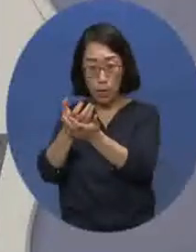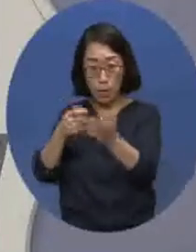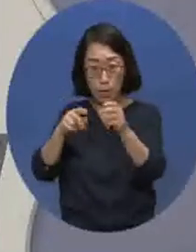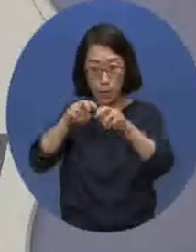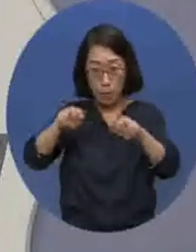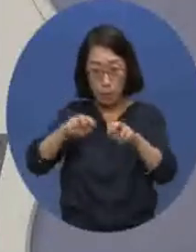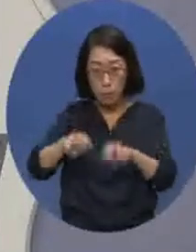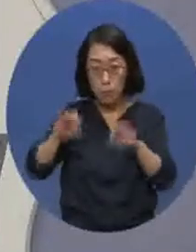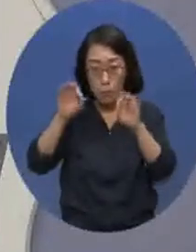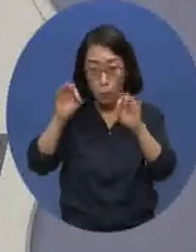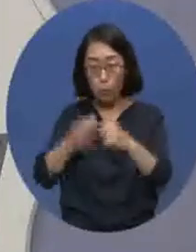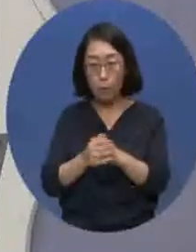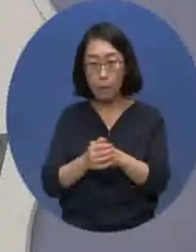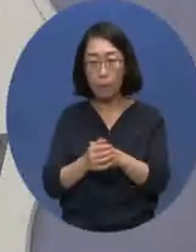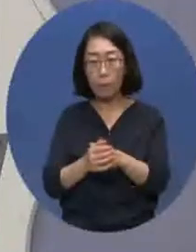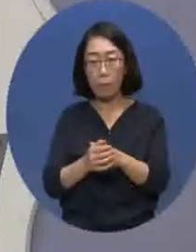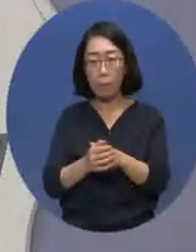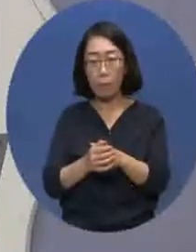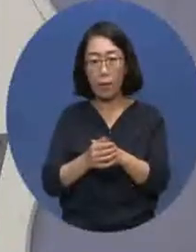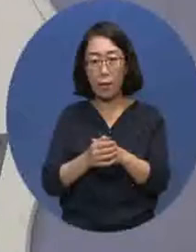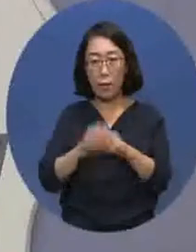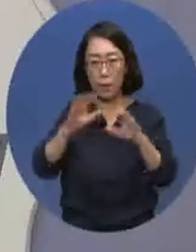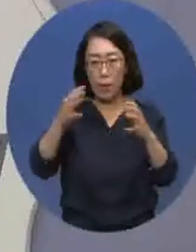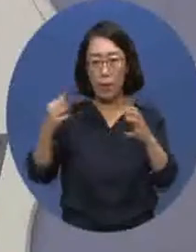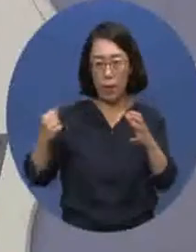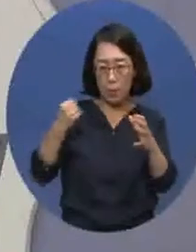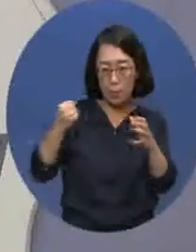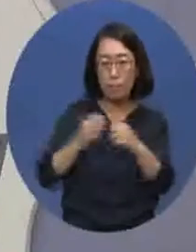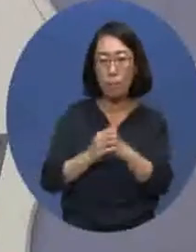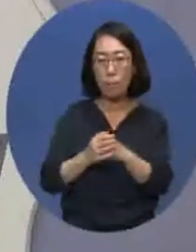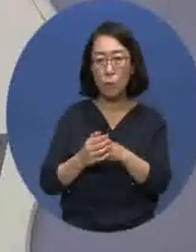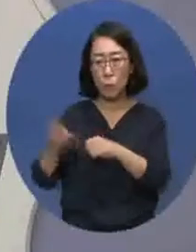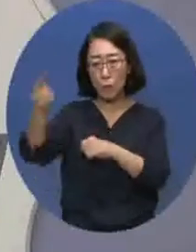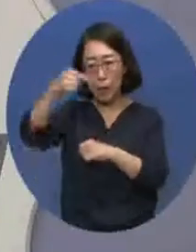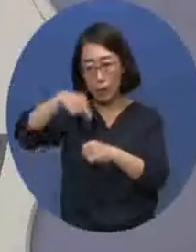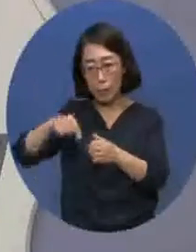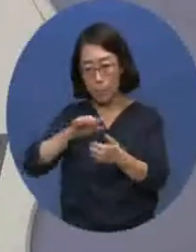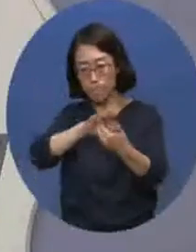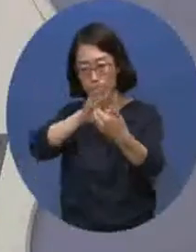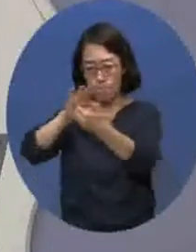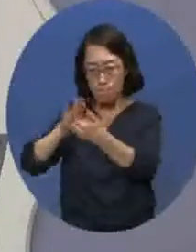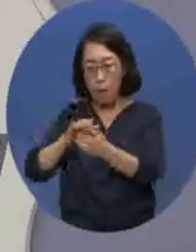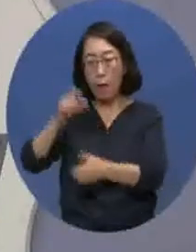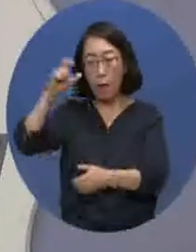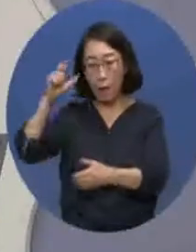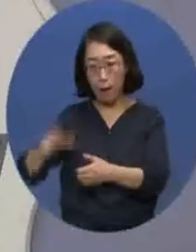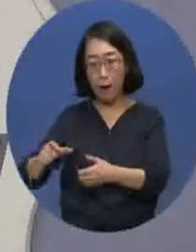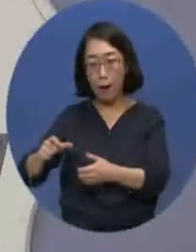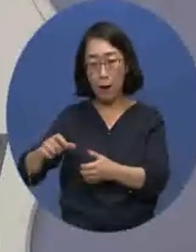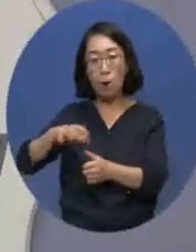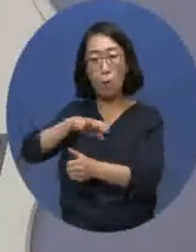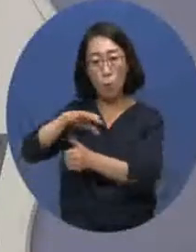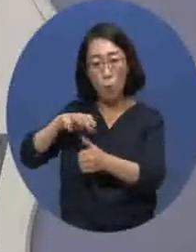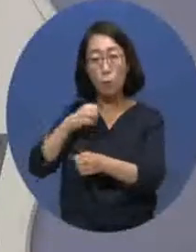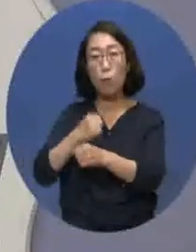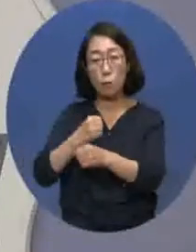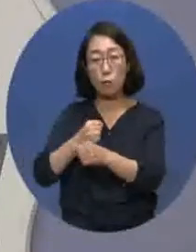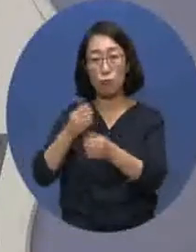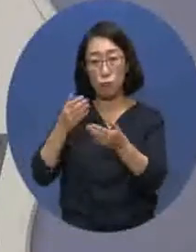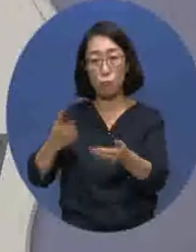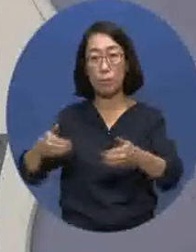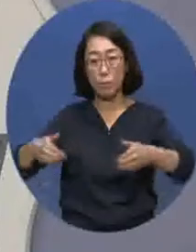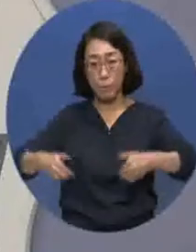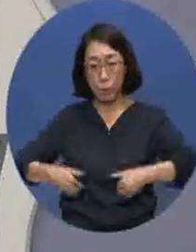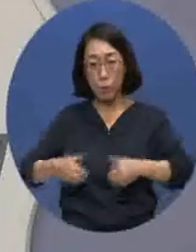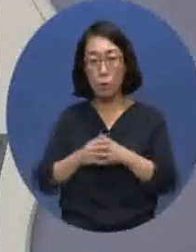어 국방 안보 이래서 외부의 침입으로부터 우리를 단단하게 지켜주는 어